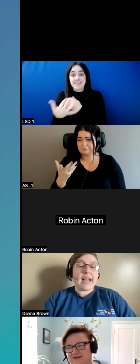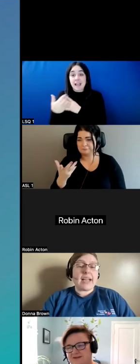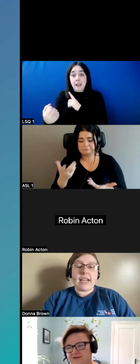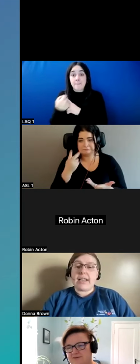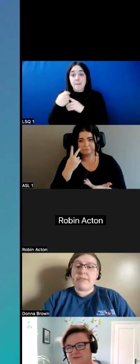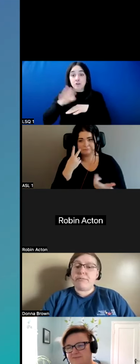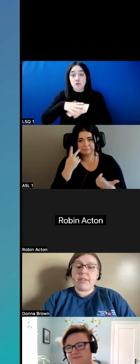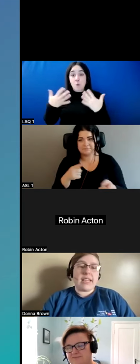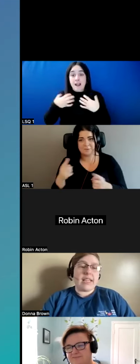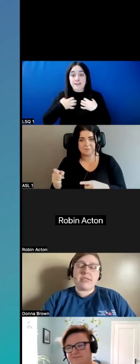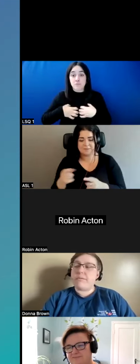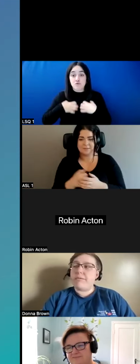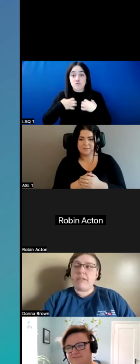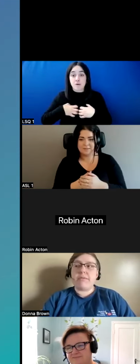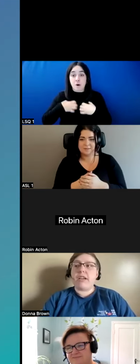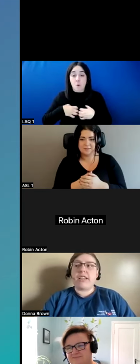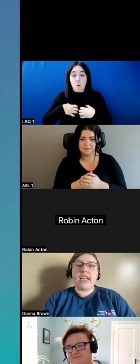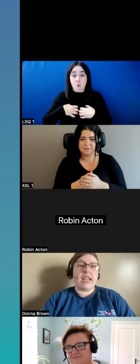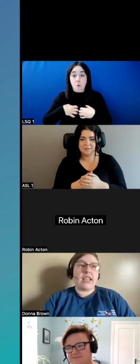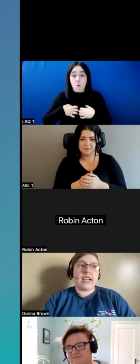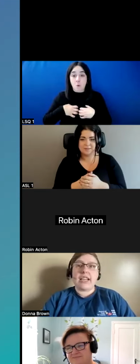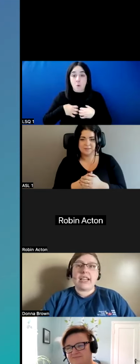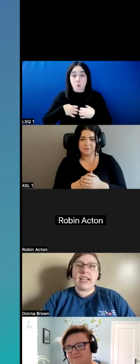50-50, une chance sur deux.